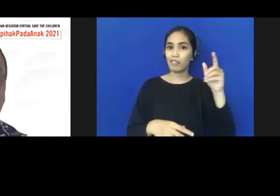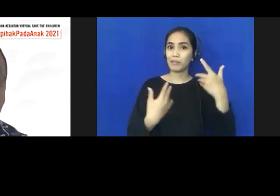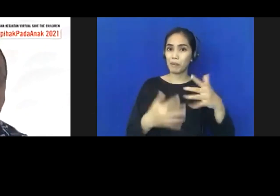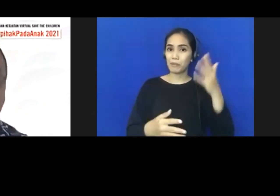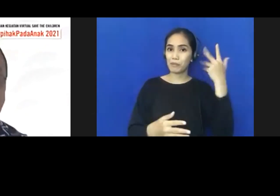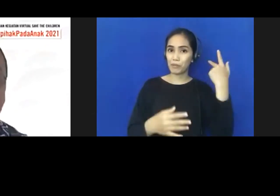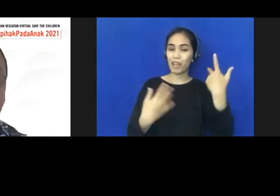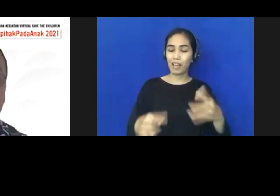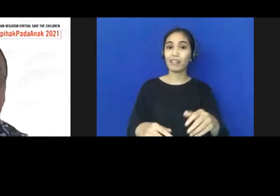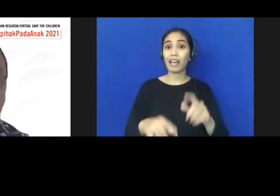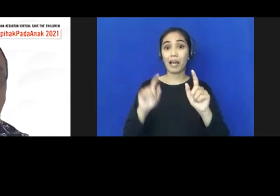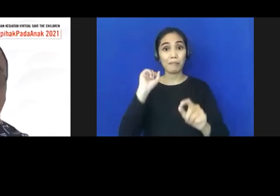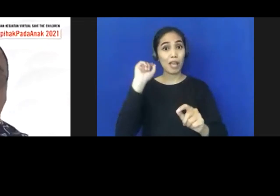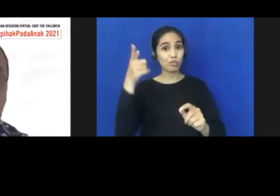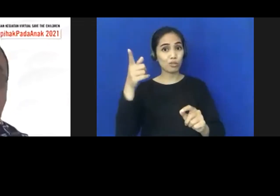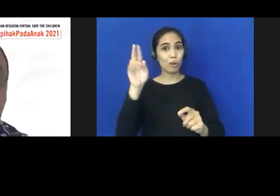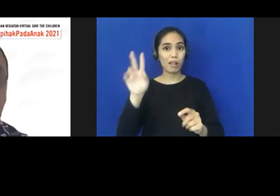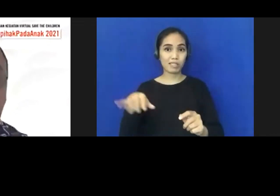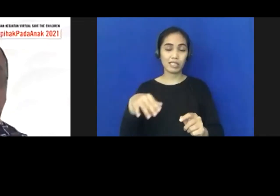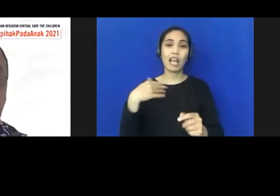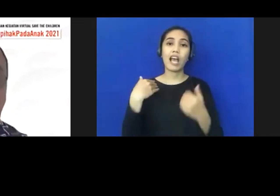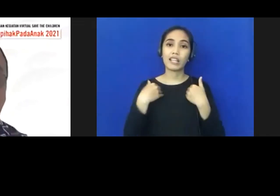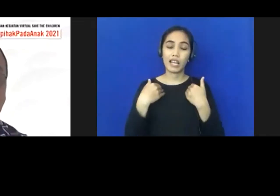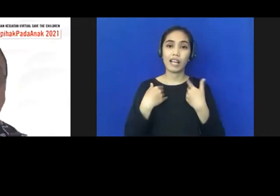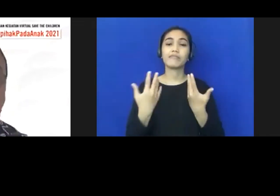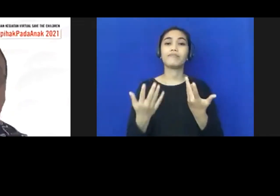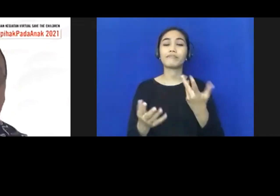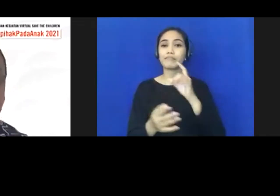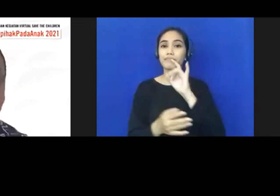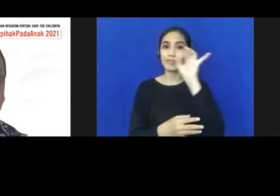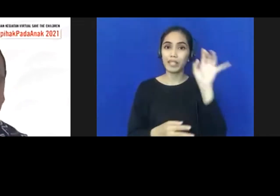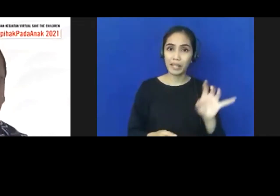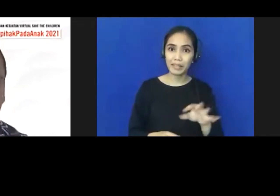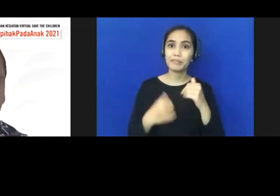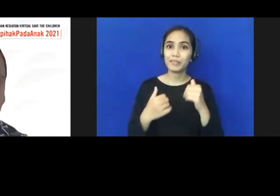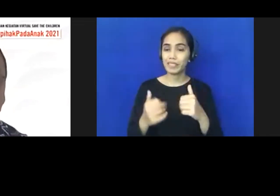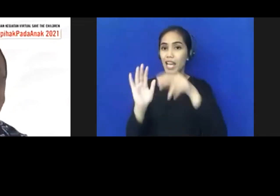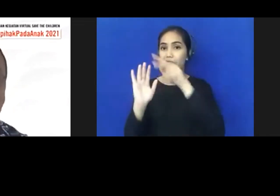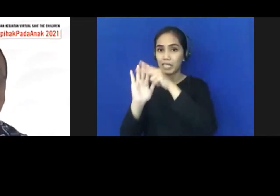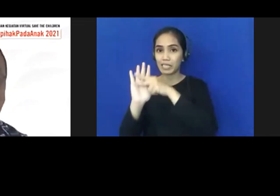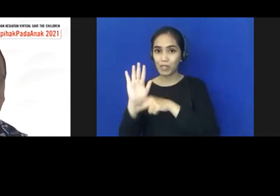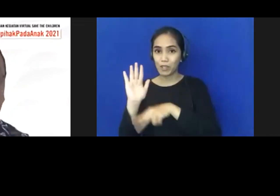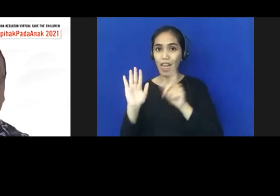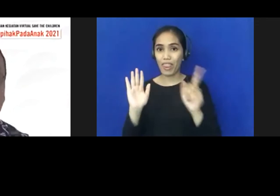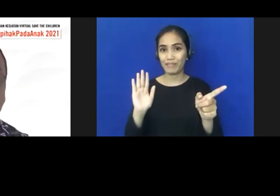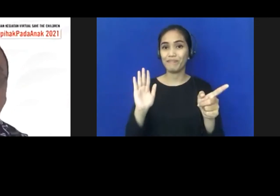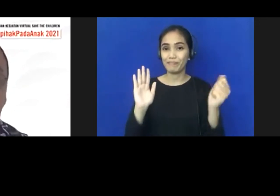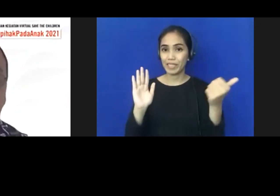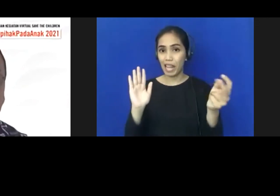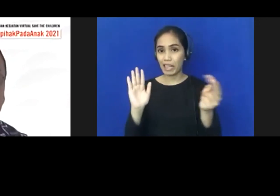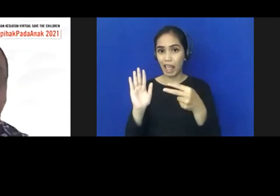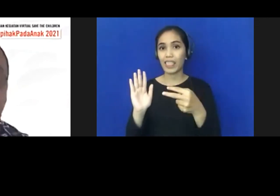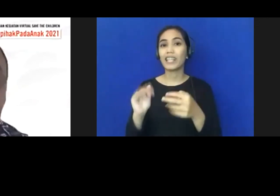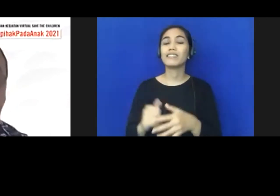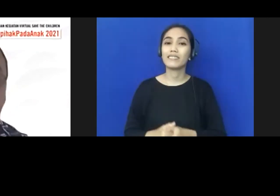juga besok hari juga jangan lupa masih ada sesi lain, dan mungkin bisa dilihat schedule-nya untuk untuk tahu lebih